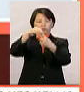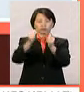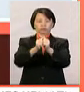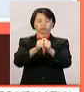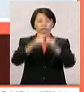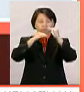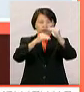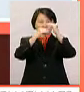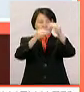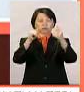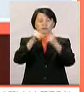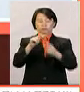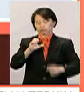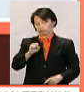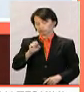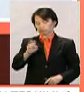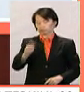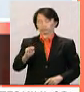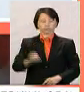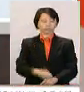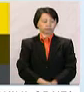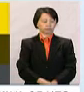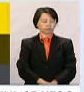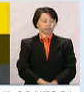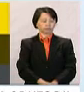secara berperingkat kepada SSM.